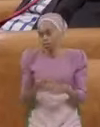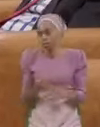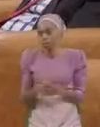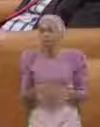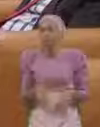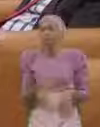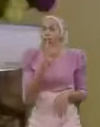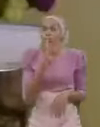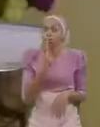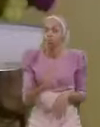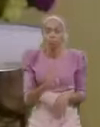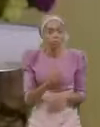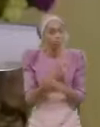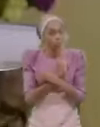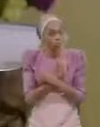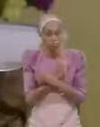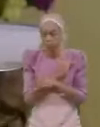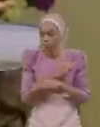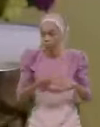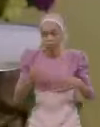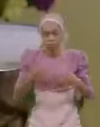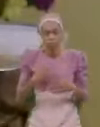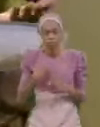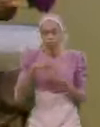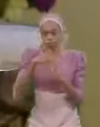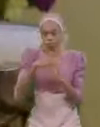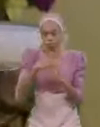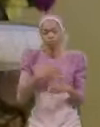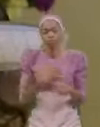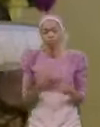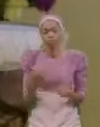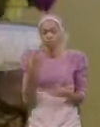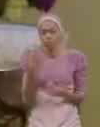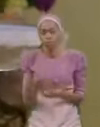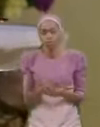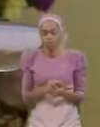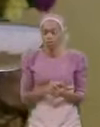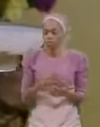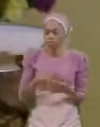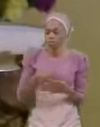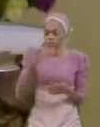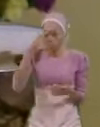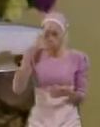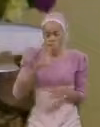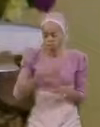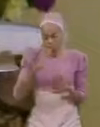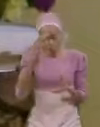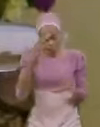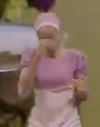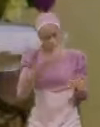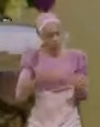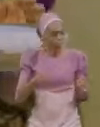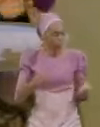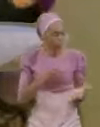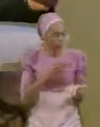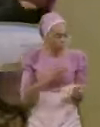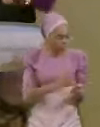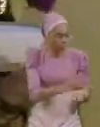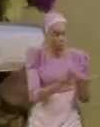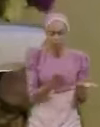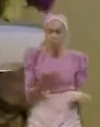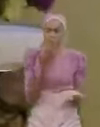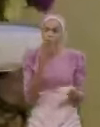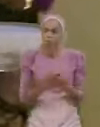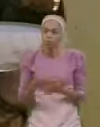Samaritain n'a pas dit ah c'est quelqu'un parmi les Juifs il a a aidé un étranger l'a aidé et le vrai amour tu ne dois pas